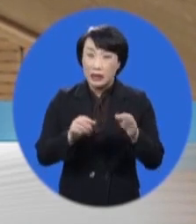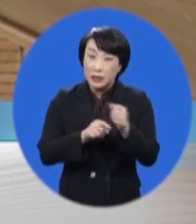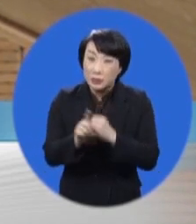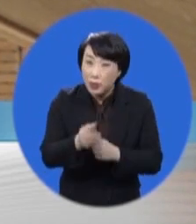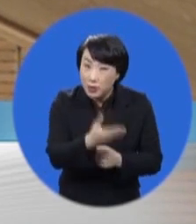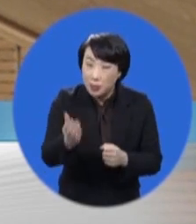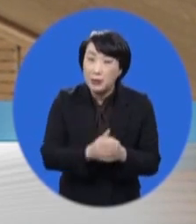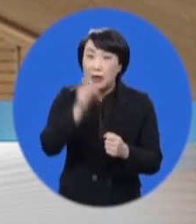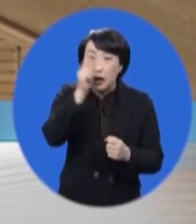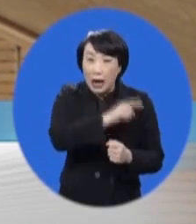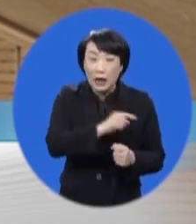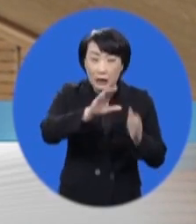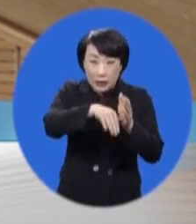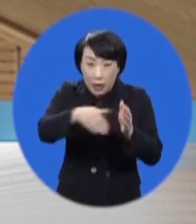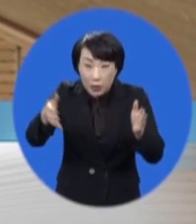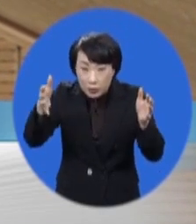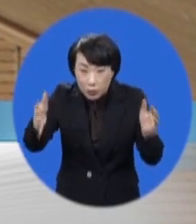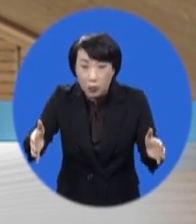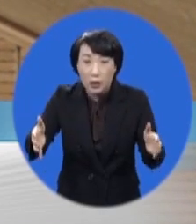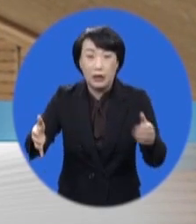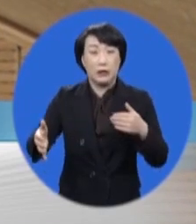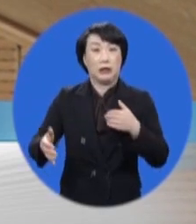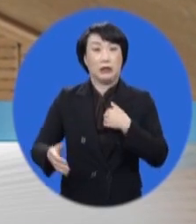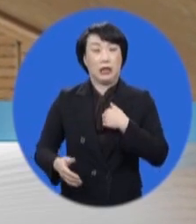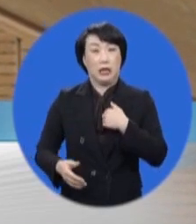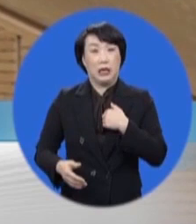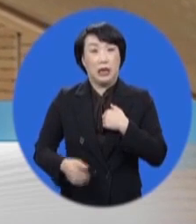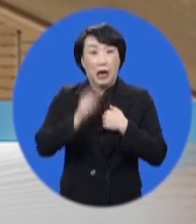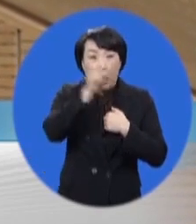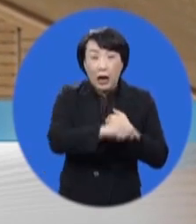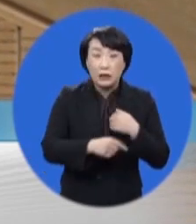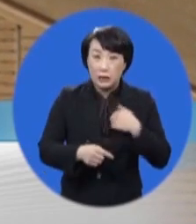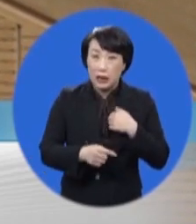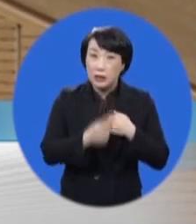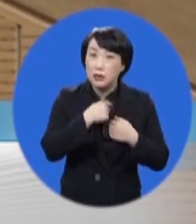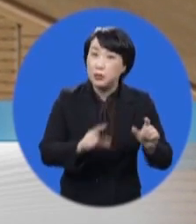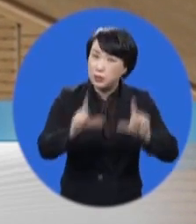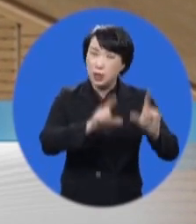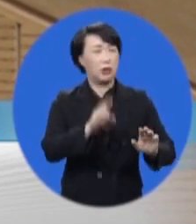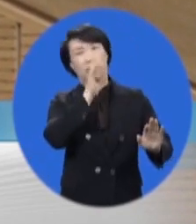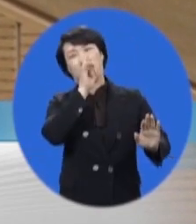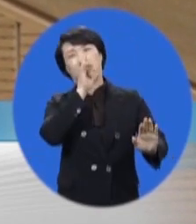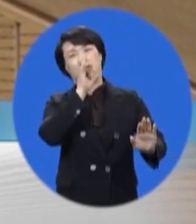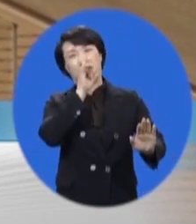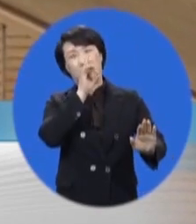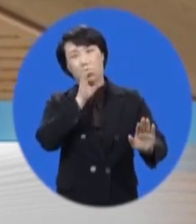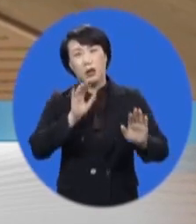말하면 악한 세월을 네가 악을 내품며 살아서는 결코 안